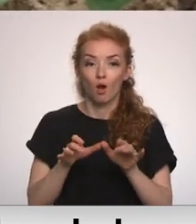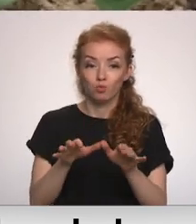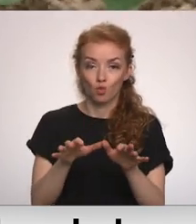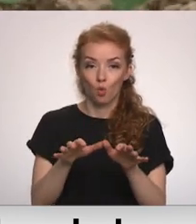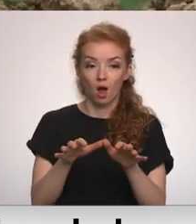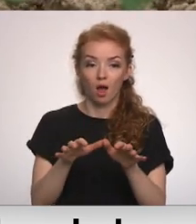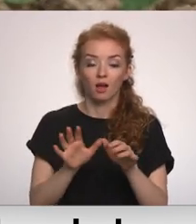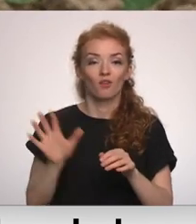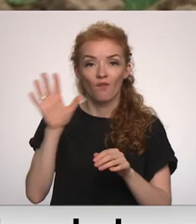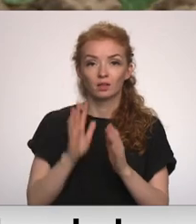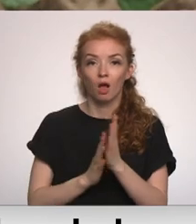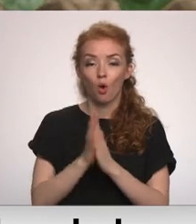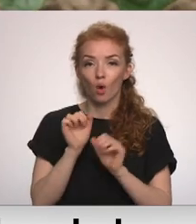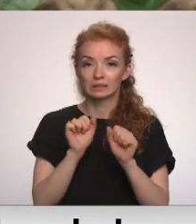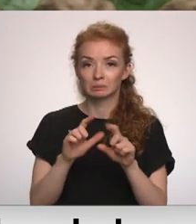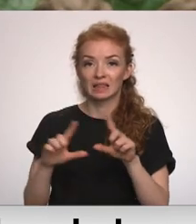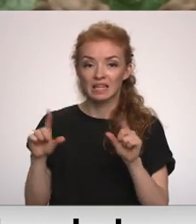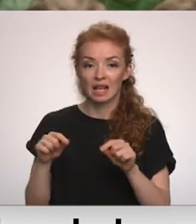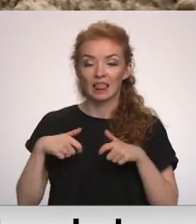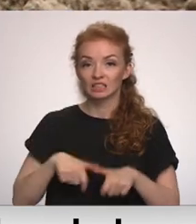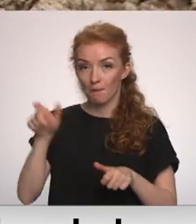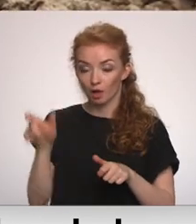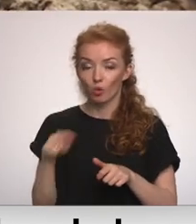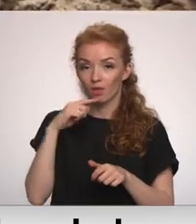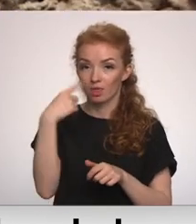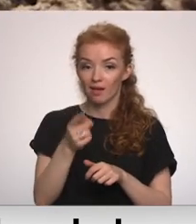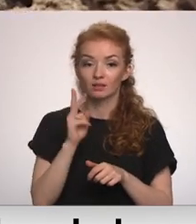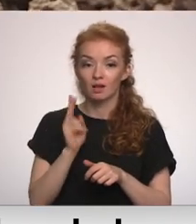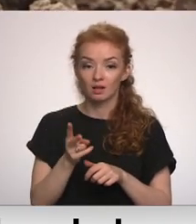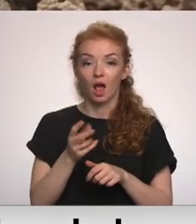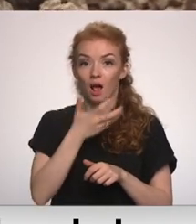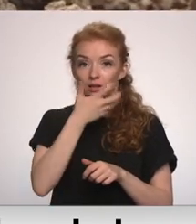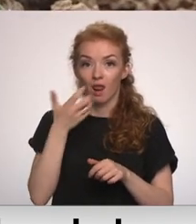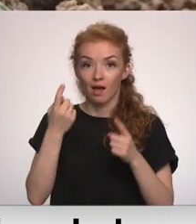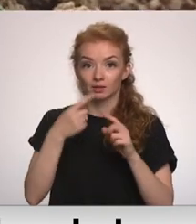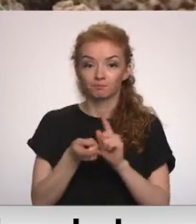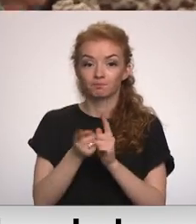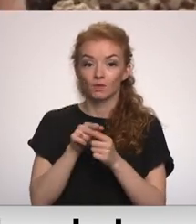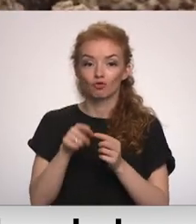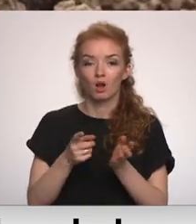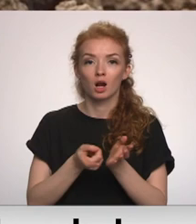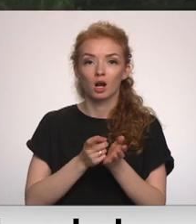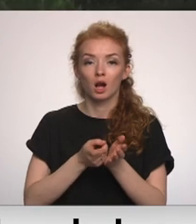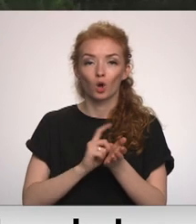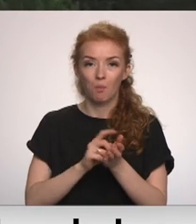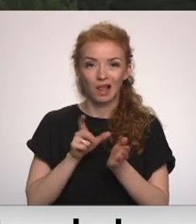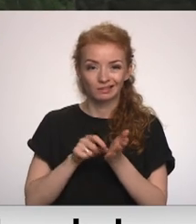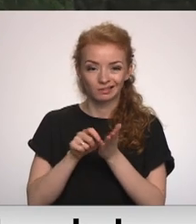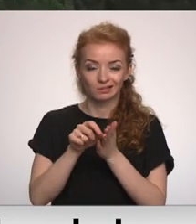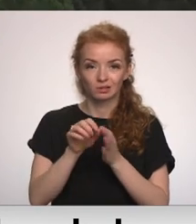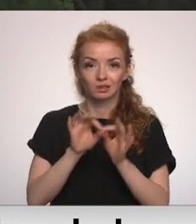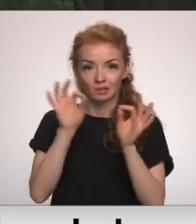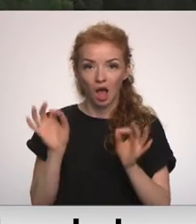vaboles. Valsts auga aizsardzības dienesta inspektora RTV skaidro, ka kļūstot siltākam, šie kartupeļu labgrauži lien laukā